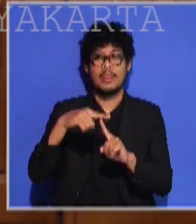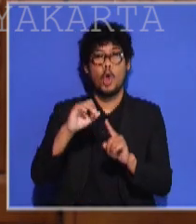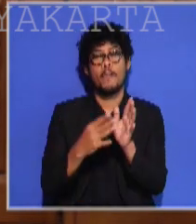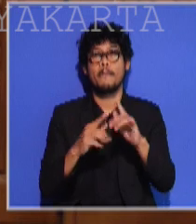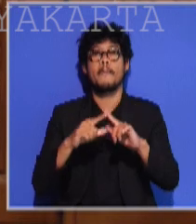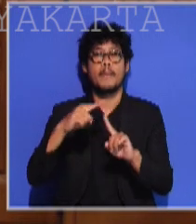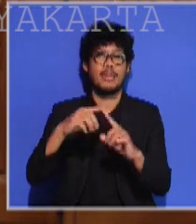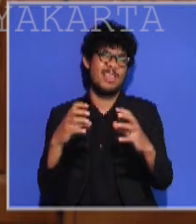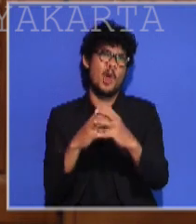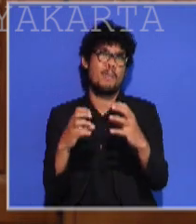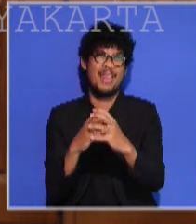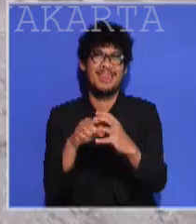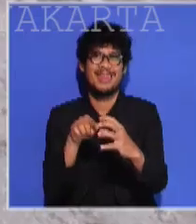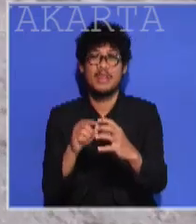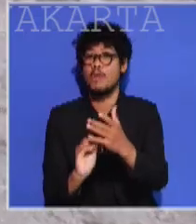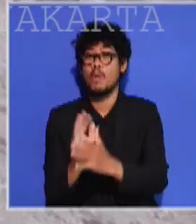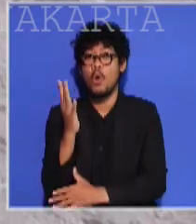sampurna.